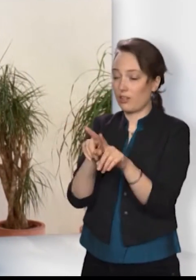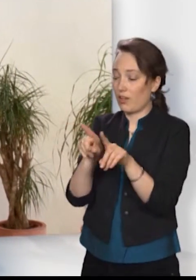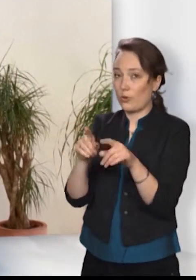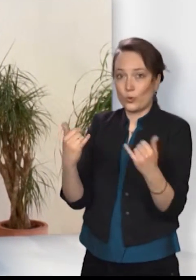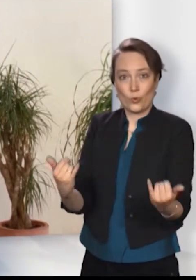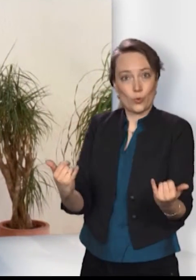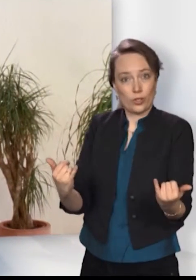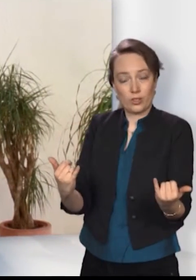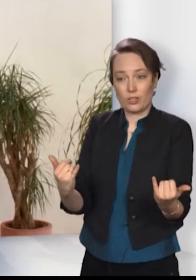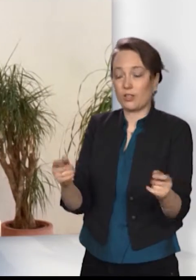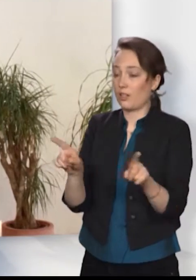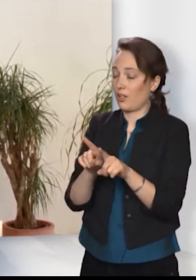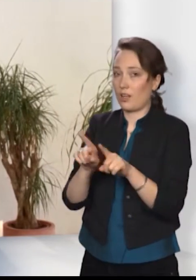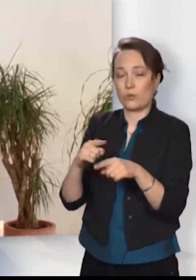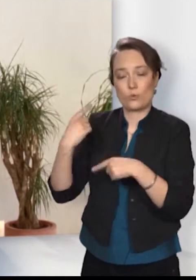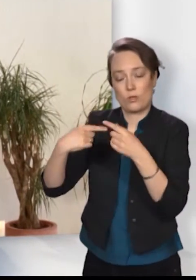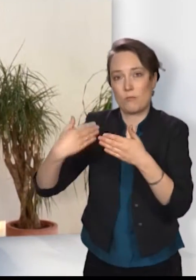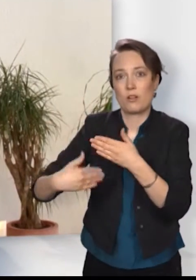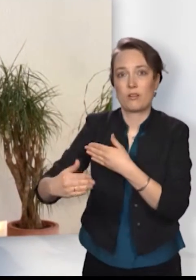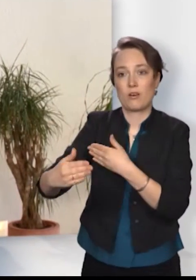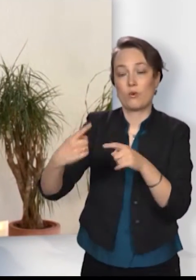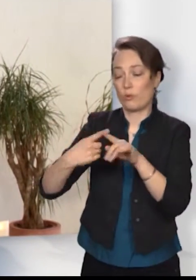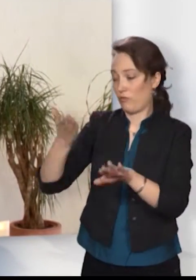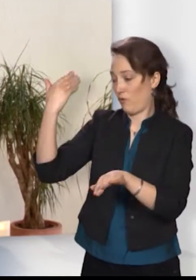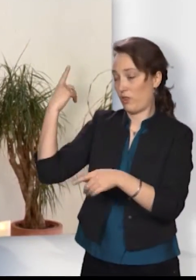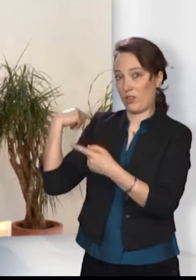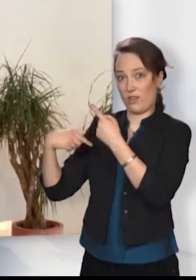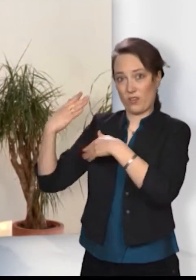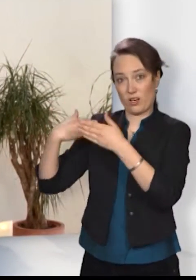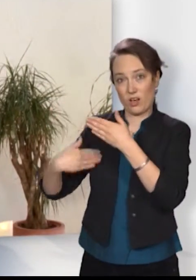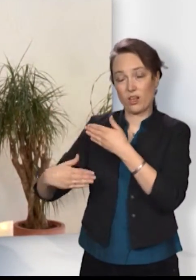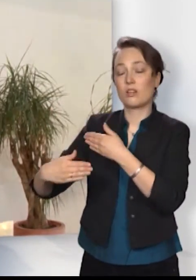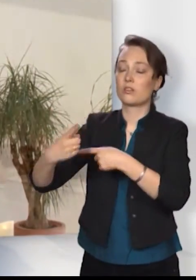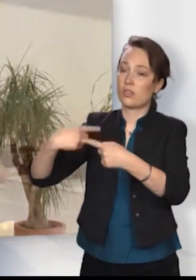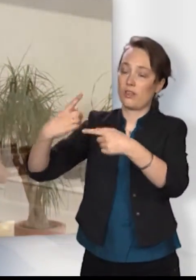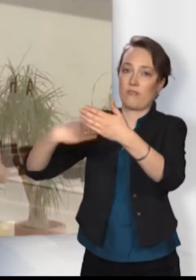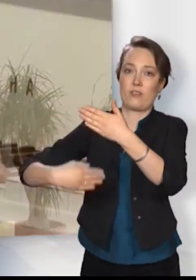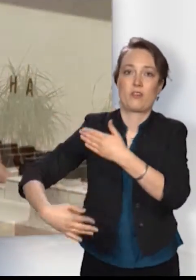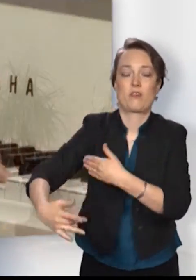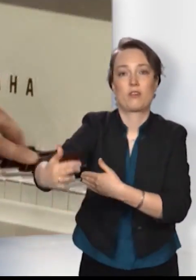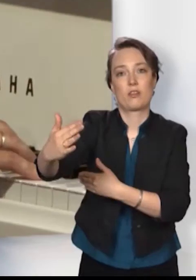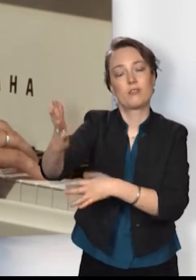und immer da und von Ewigkeit zu Ewigkeit. Amen.